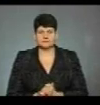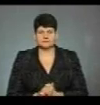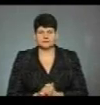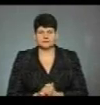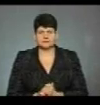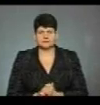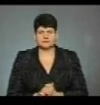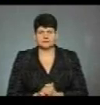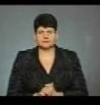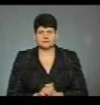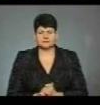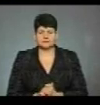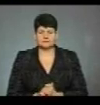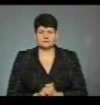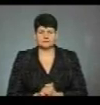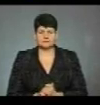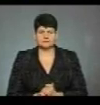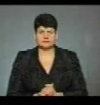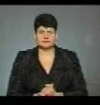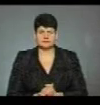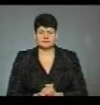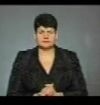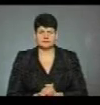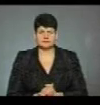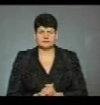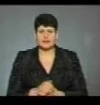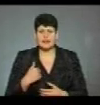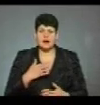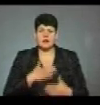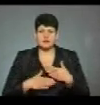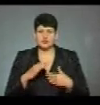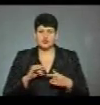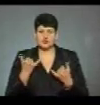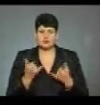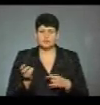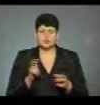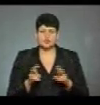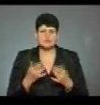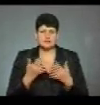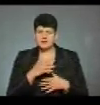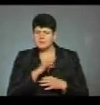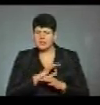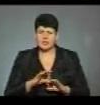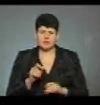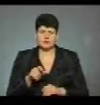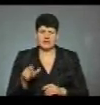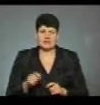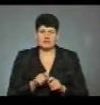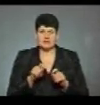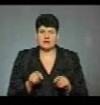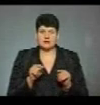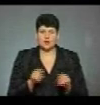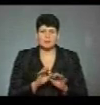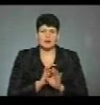Так, підтримали. Так, будь ласка, ось так пускає. Я радий, що сьогодні завітало стільки прекрасних людей на відкриття